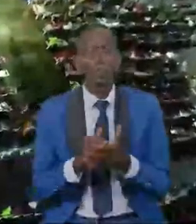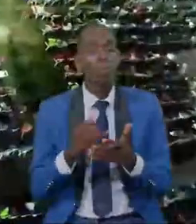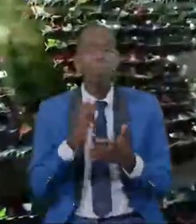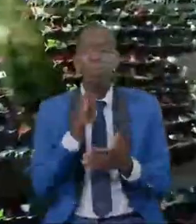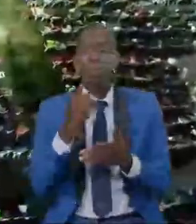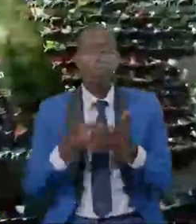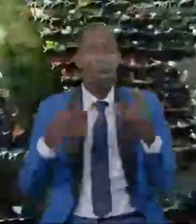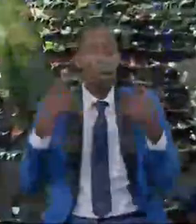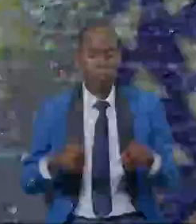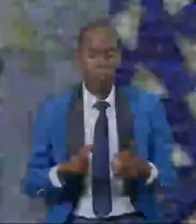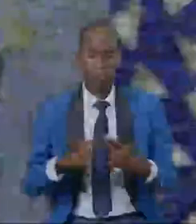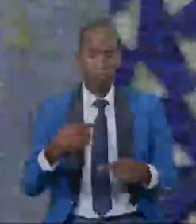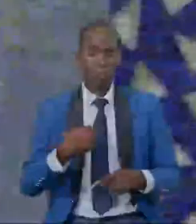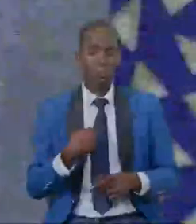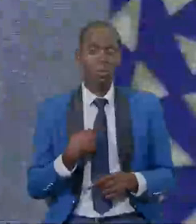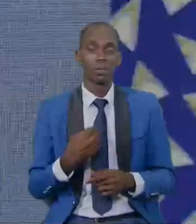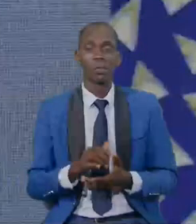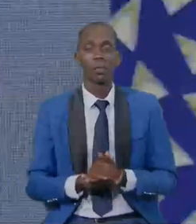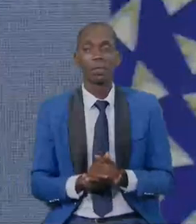C'est ce qui m'est arrivé.